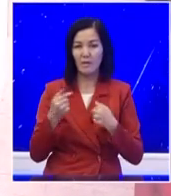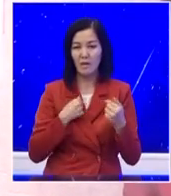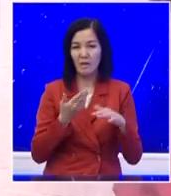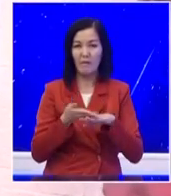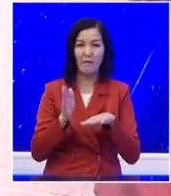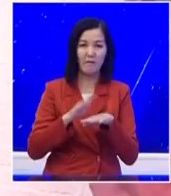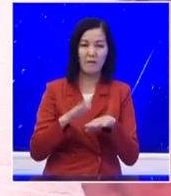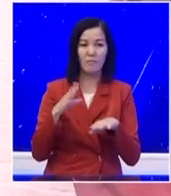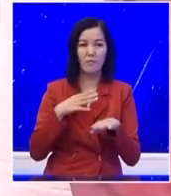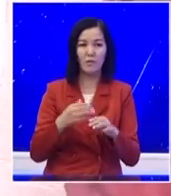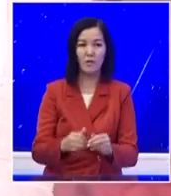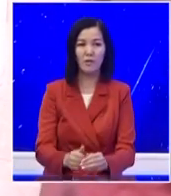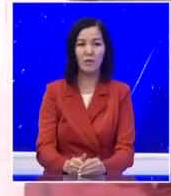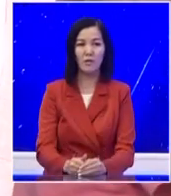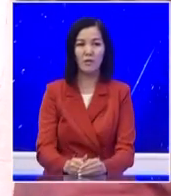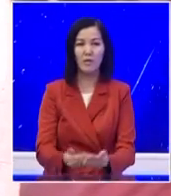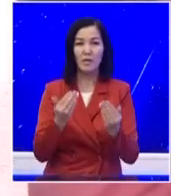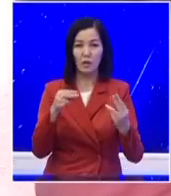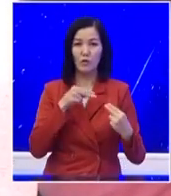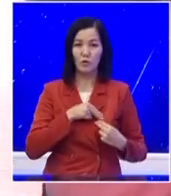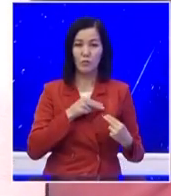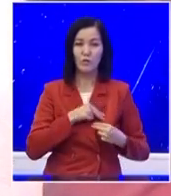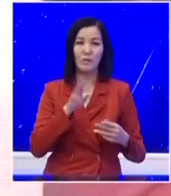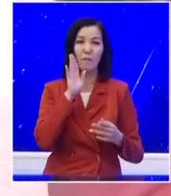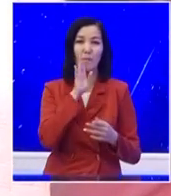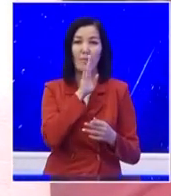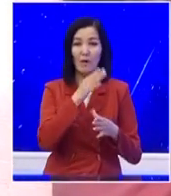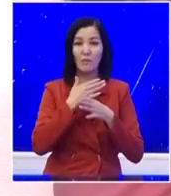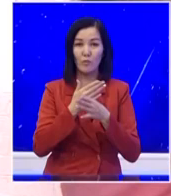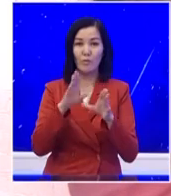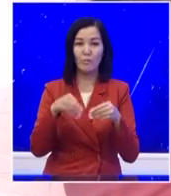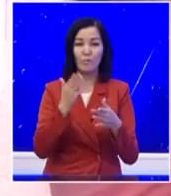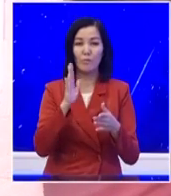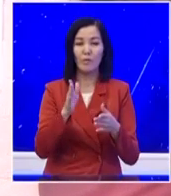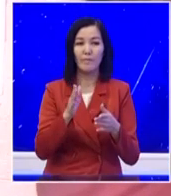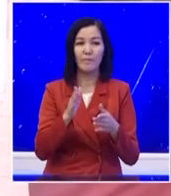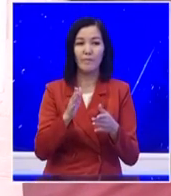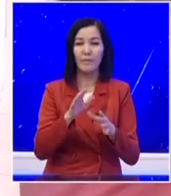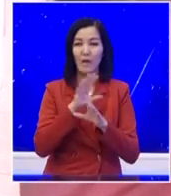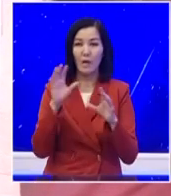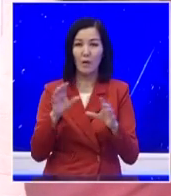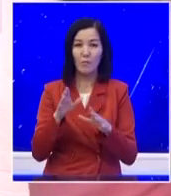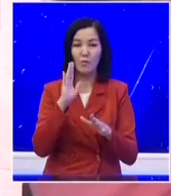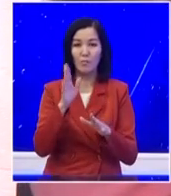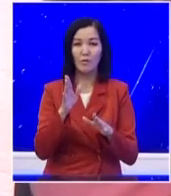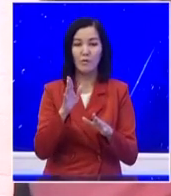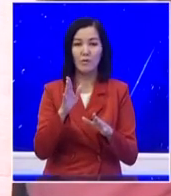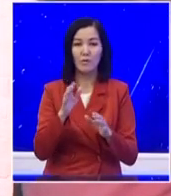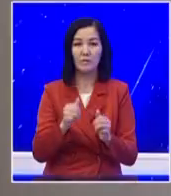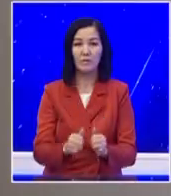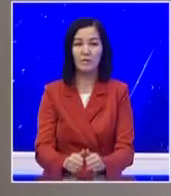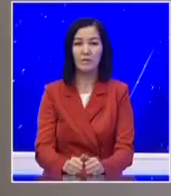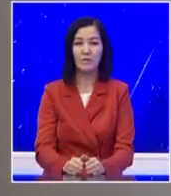жүріп. Енді жұмыс жасап, мамаға. Иә, енді осылай үйлі болдық. Енді жұмыс жасап, әйбетті мамама